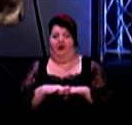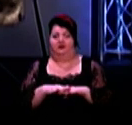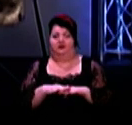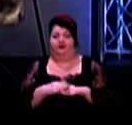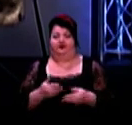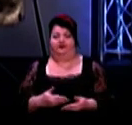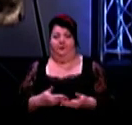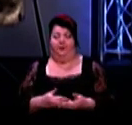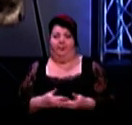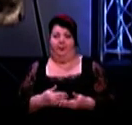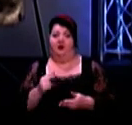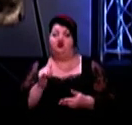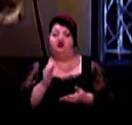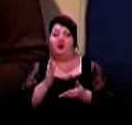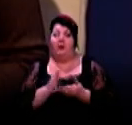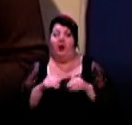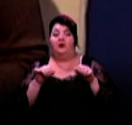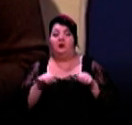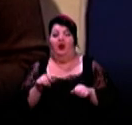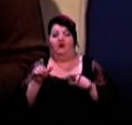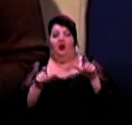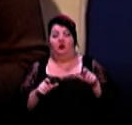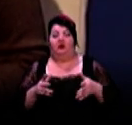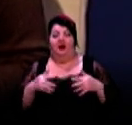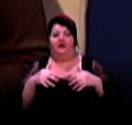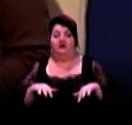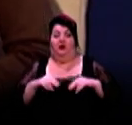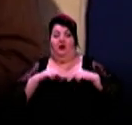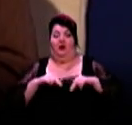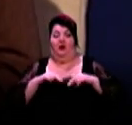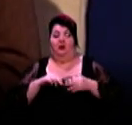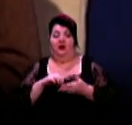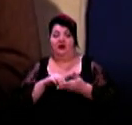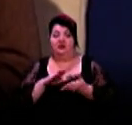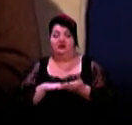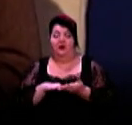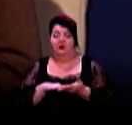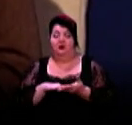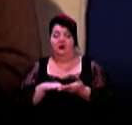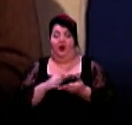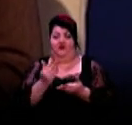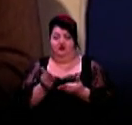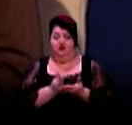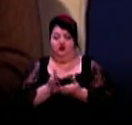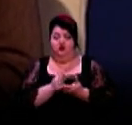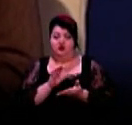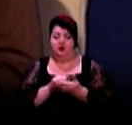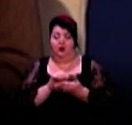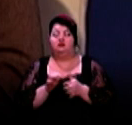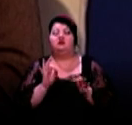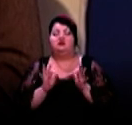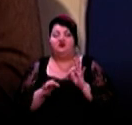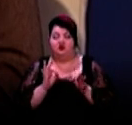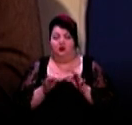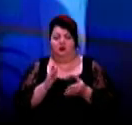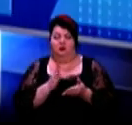Чи мають право люди, які втратили роботу під час карантину, стати на облік служби зайнятості? Звичайно. Звичайно, у цих людей